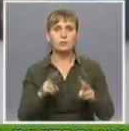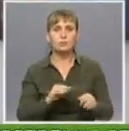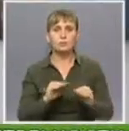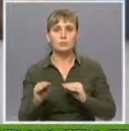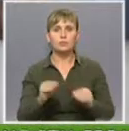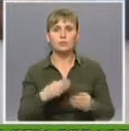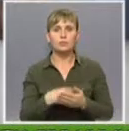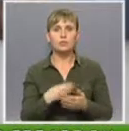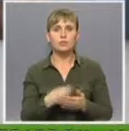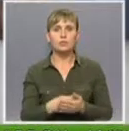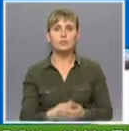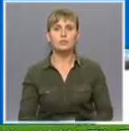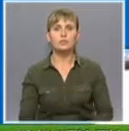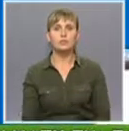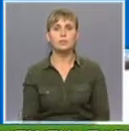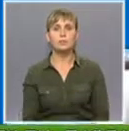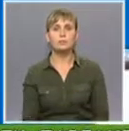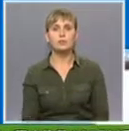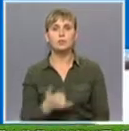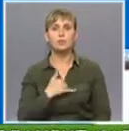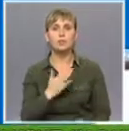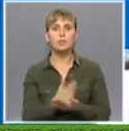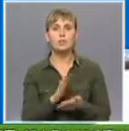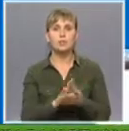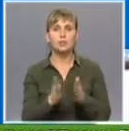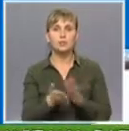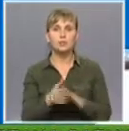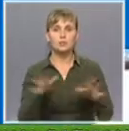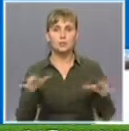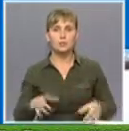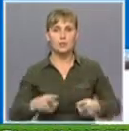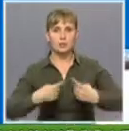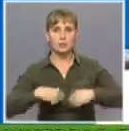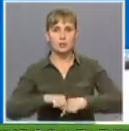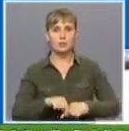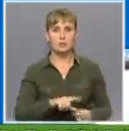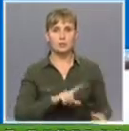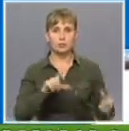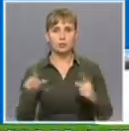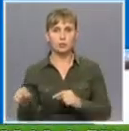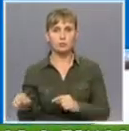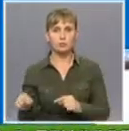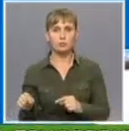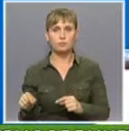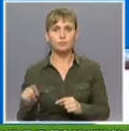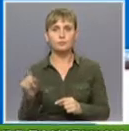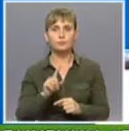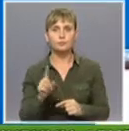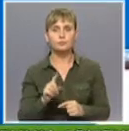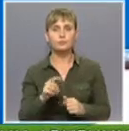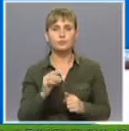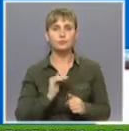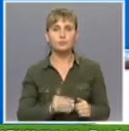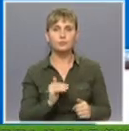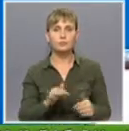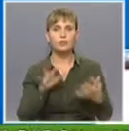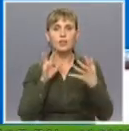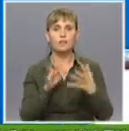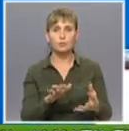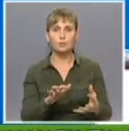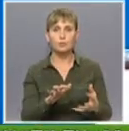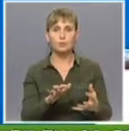механизм финансирования. У нас есть договоренность с председателем ассоциации перевозчиков, чтобы частные автобусные